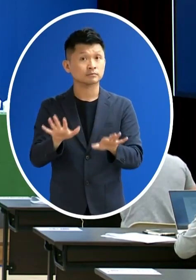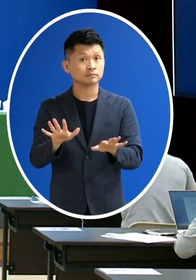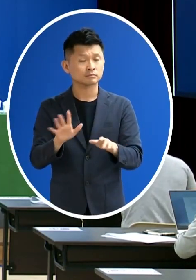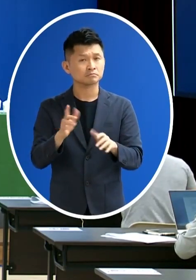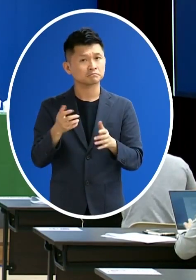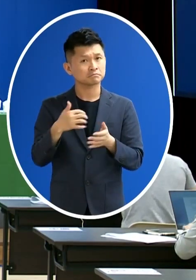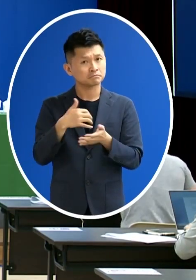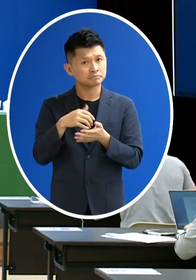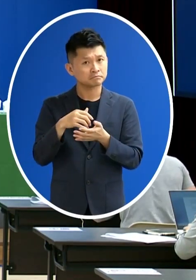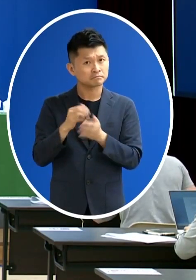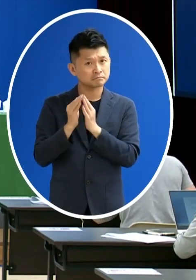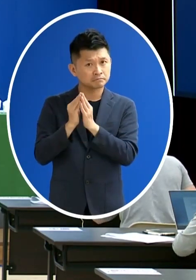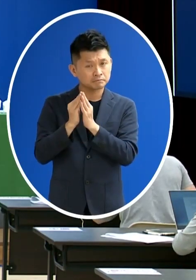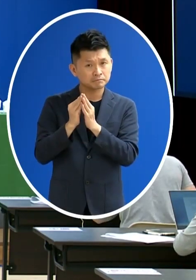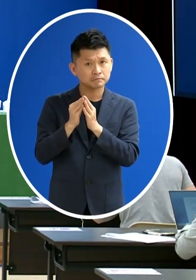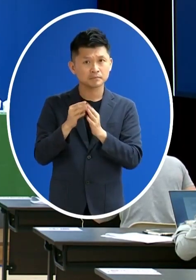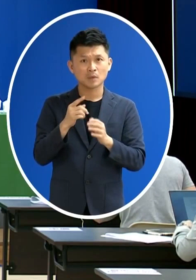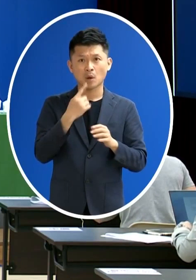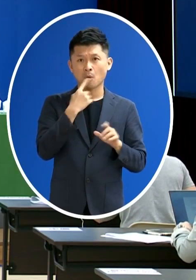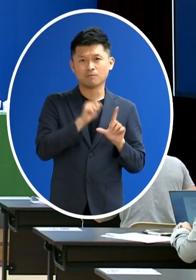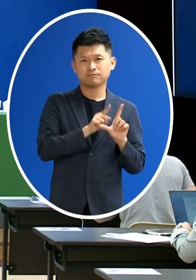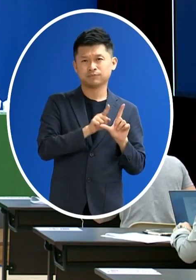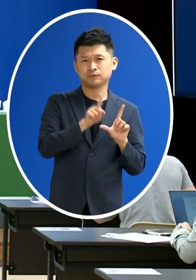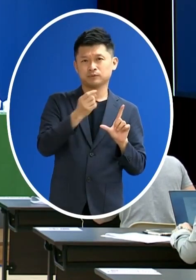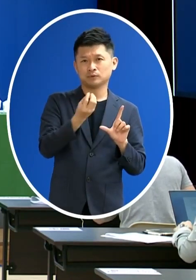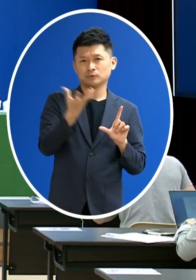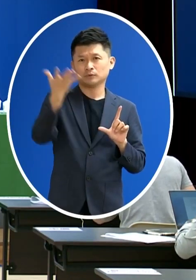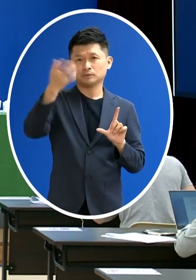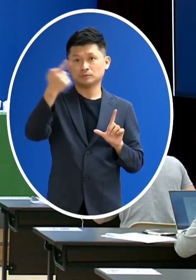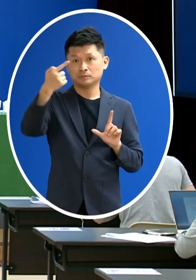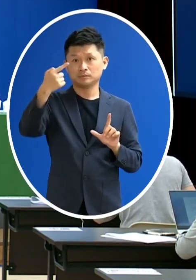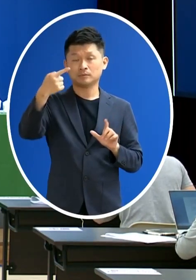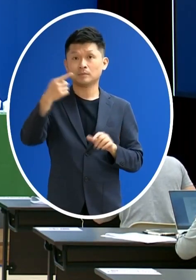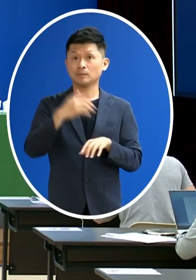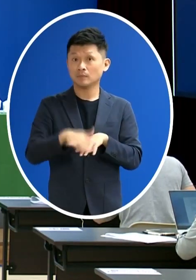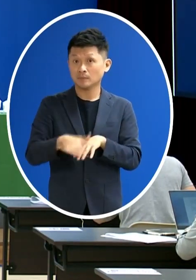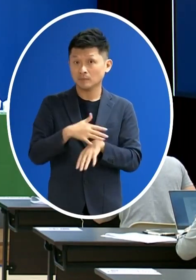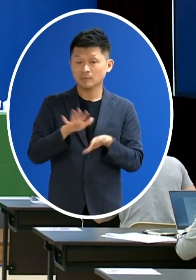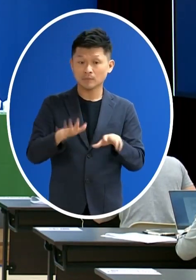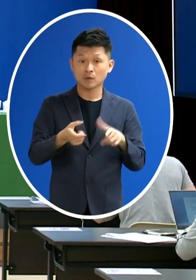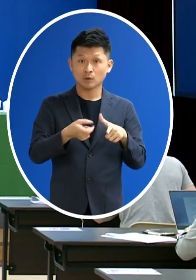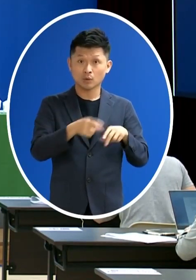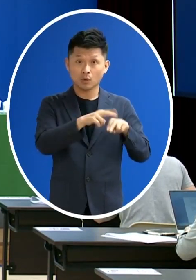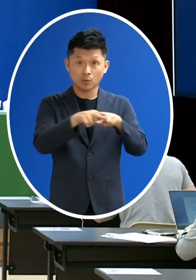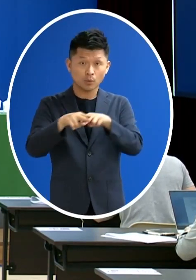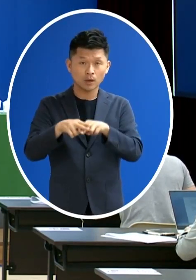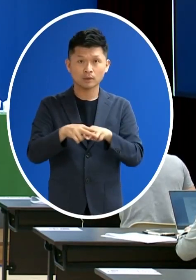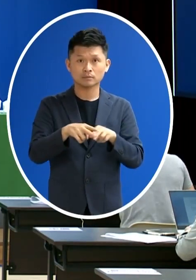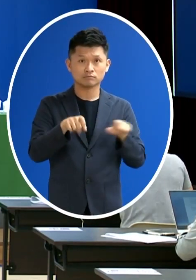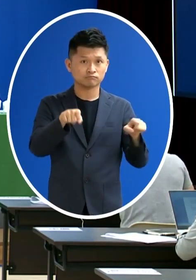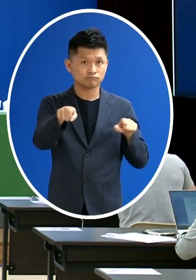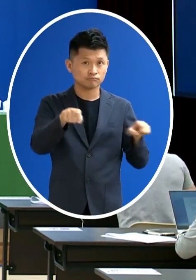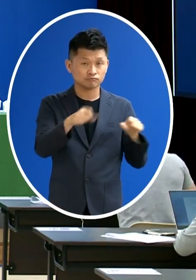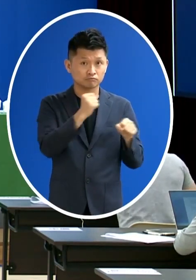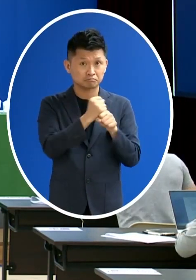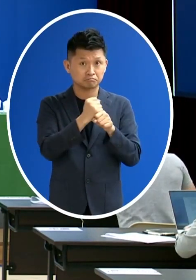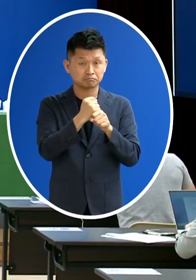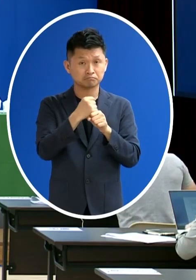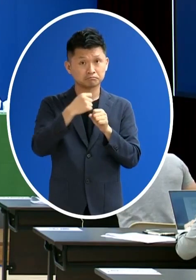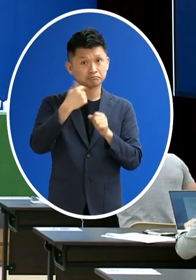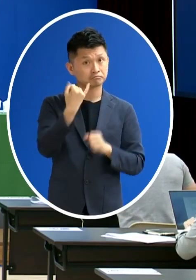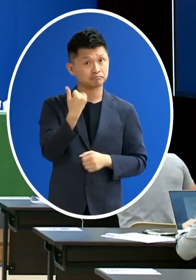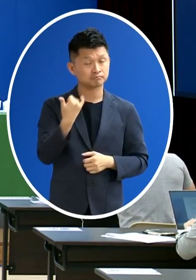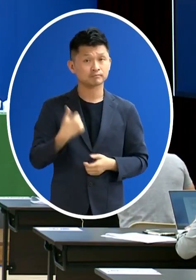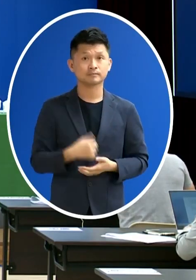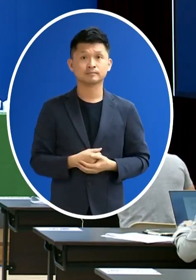什么时候国内疫情会到达一个洪峰？那我们现在落实公卫措施的状况怎么样？我们现在要有哪些？就是我们要如